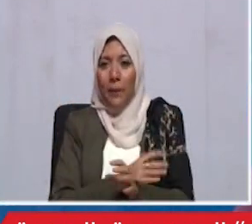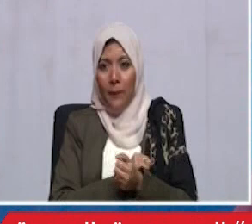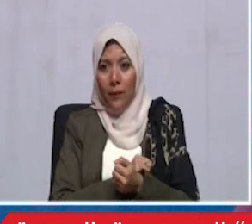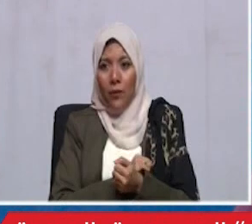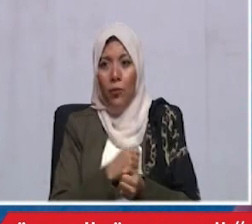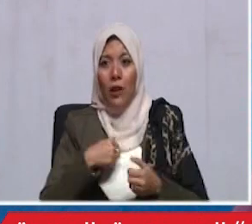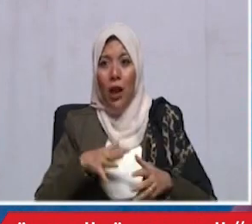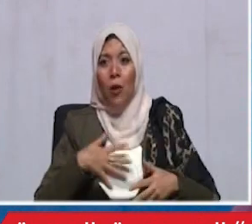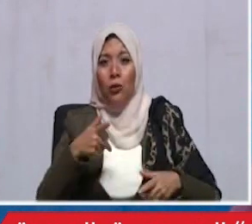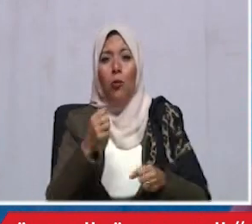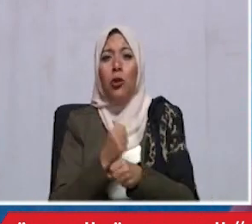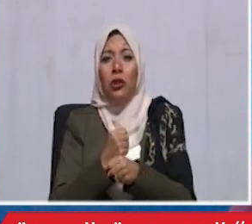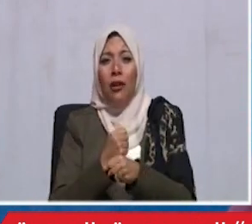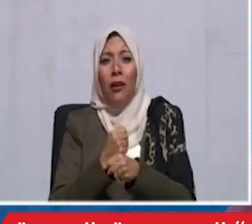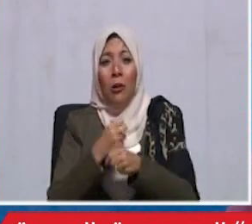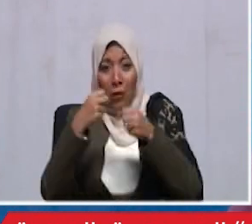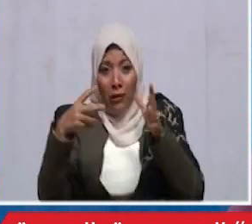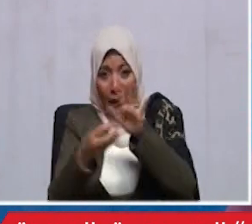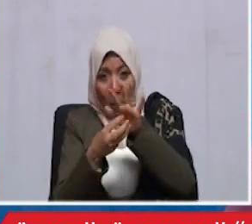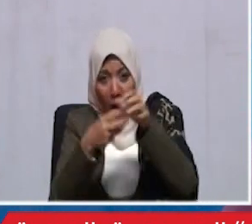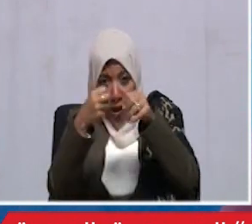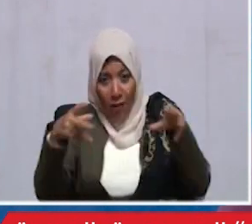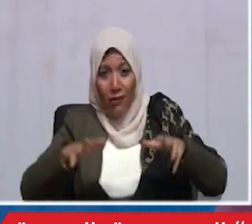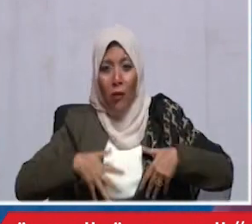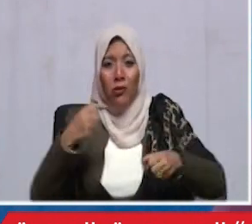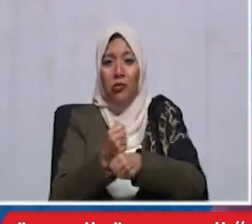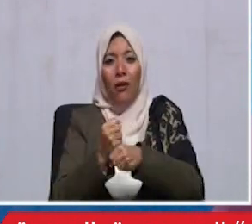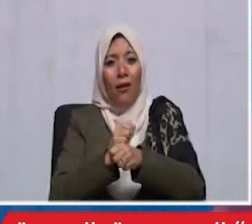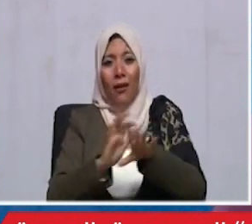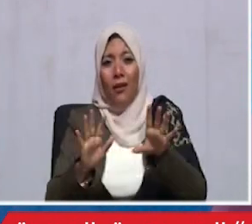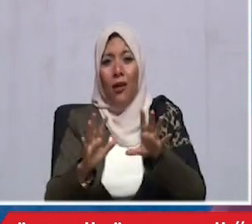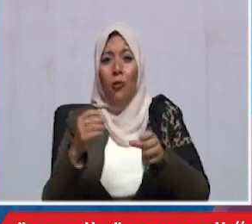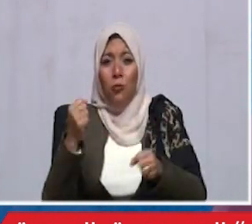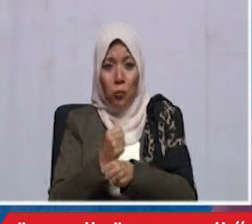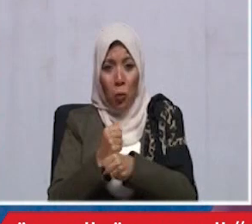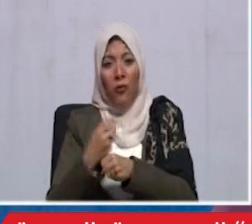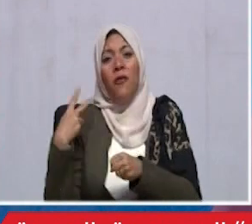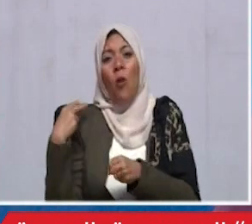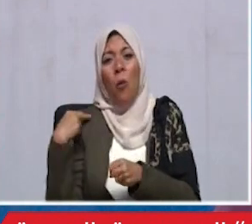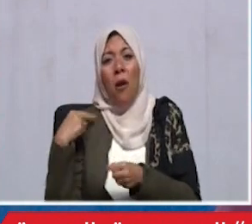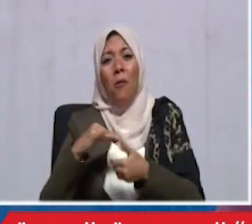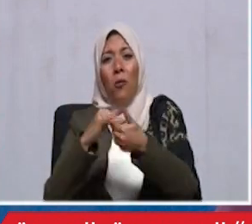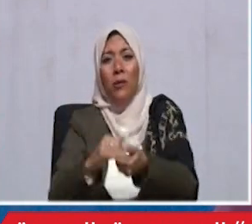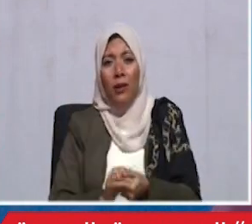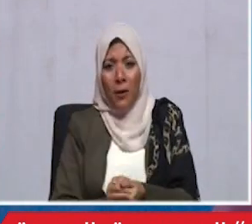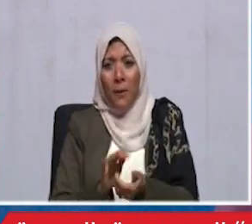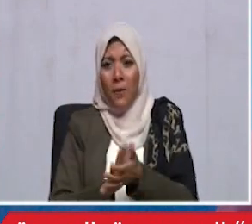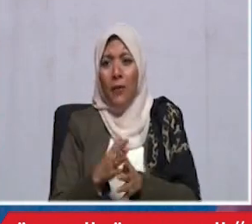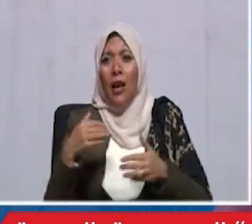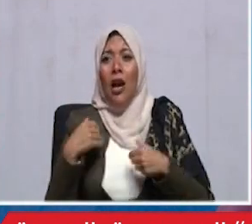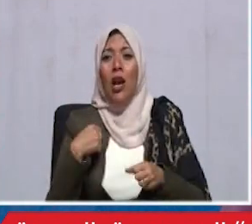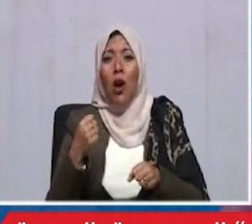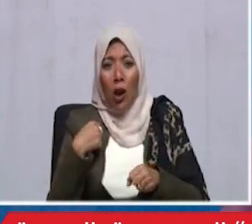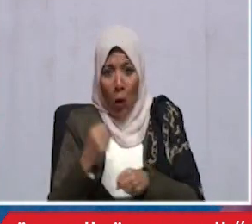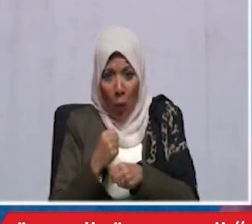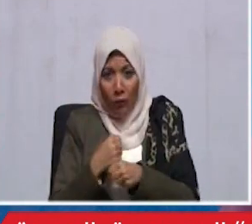لما يتخرج يتوظف، دي أمنية حياتي. وظيفة حكومية، معلش يعني أنا جوز راجل فلاح